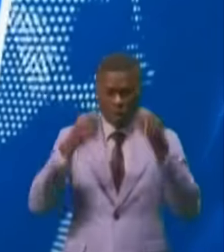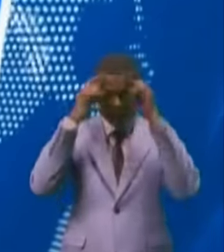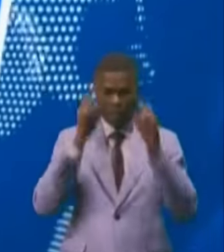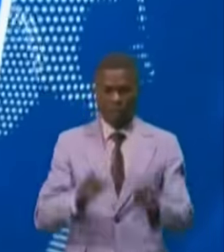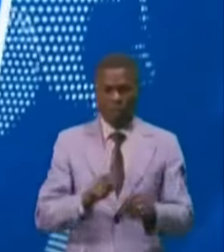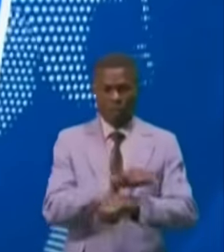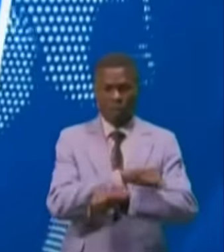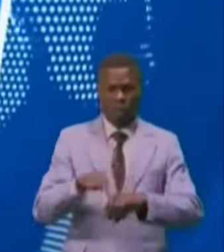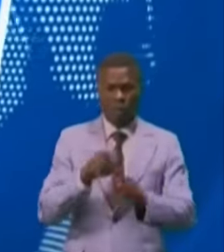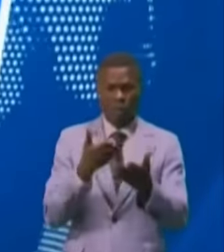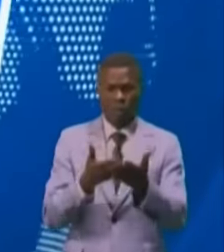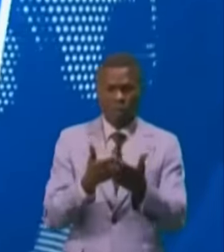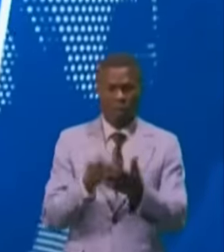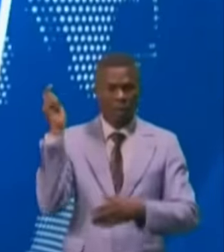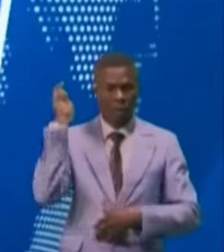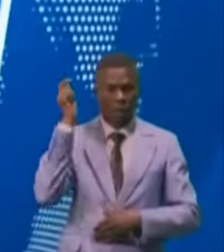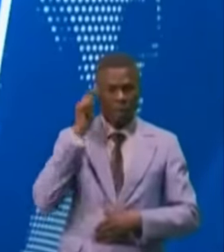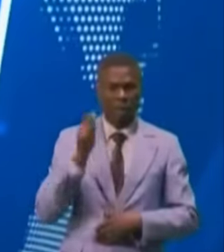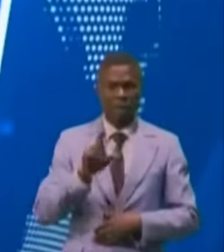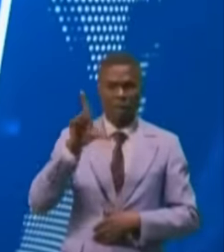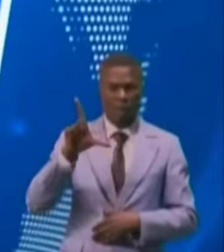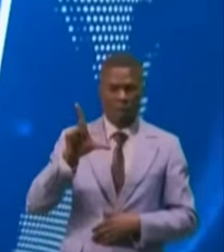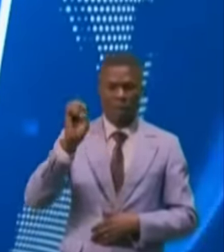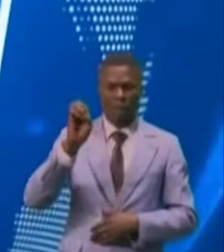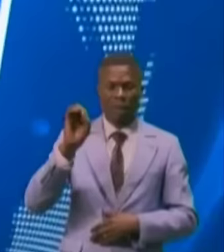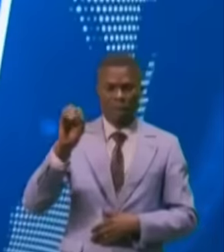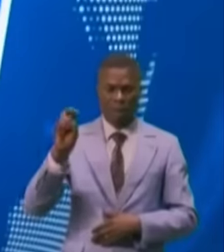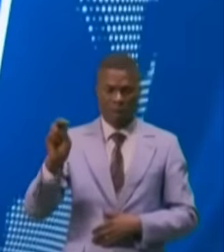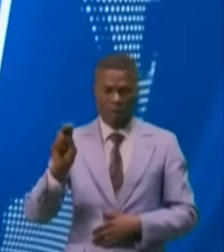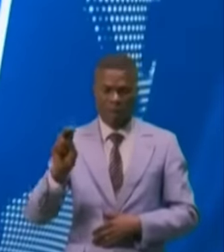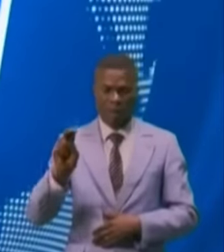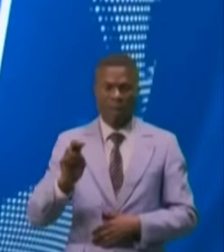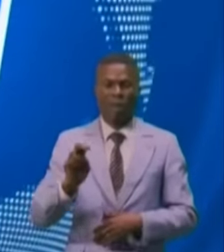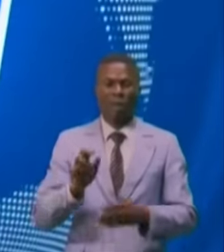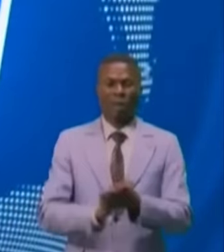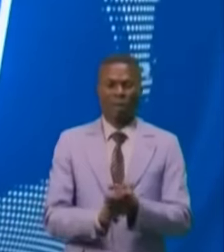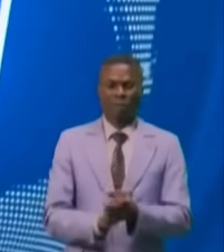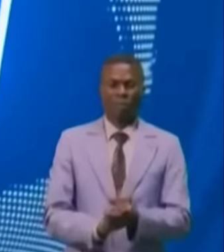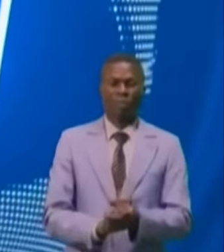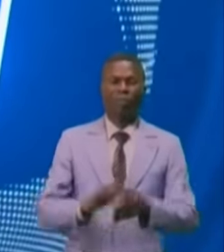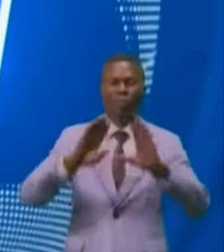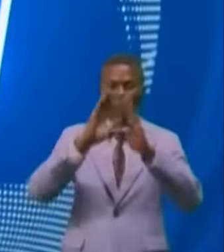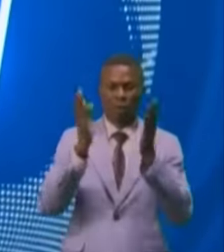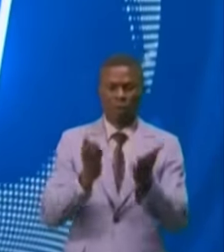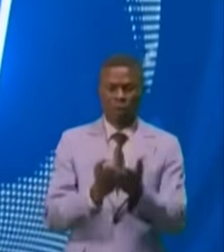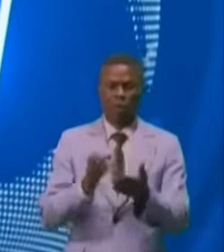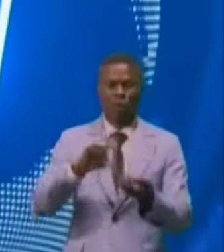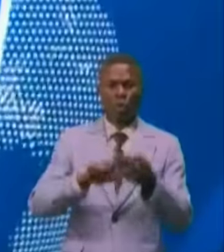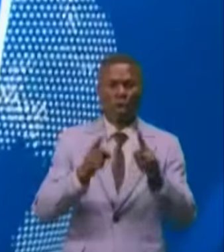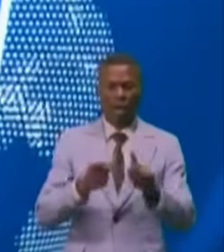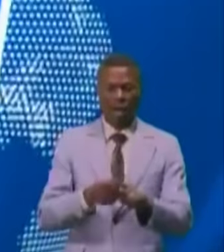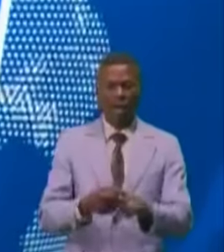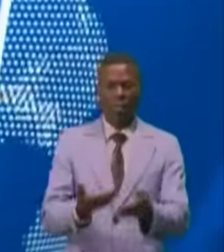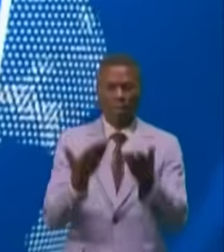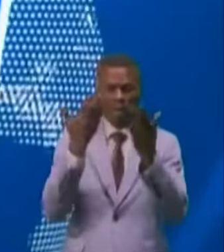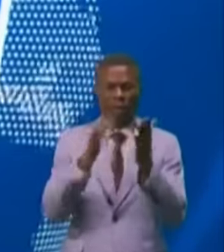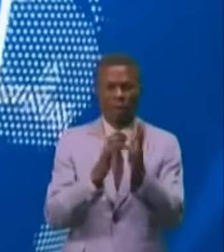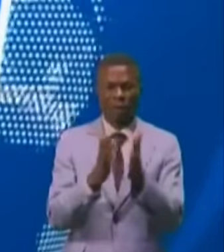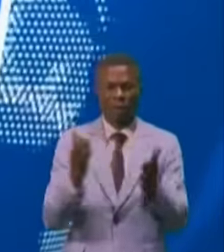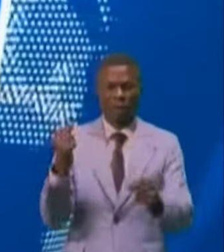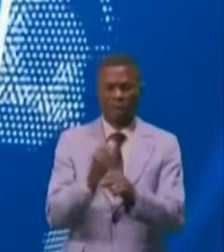cette institution, le professeur Léonard Santédi. Les aimés en théologie ont produit un travail